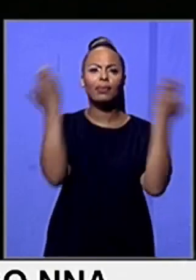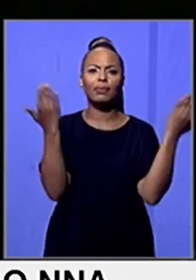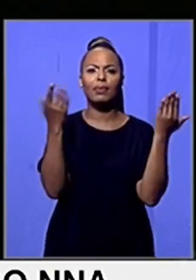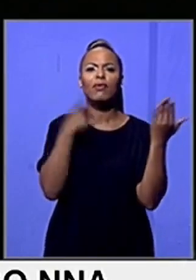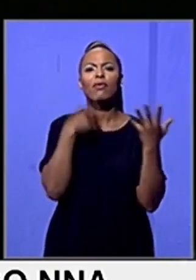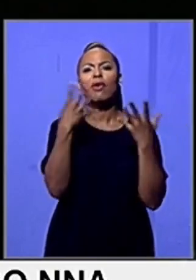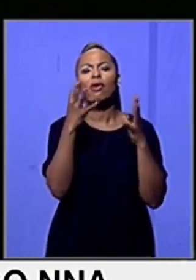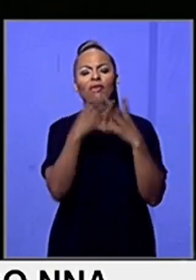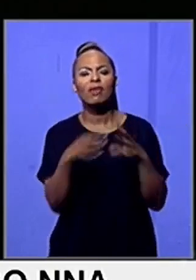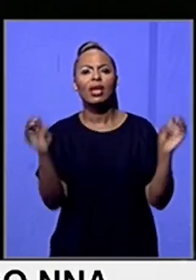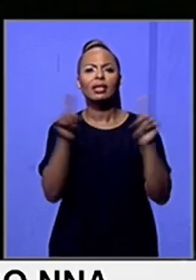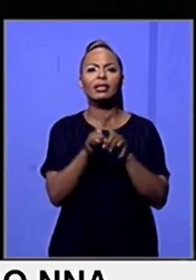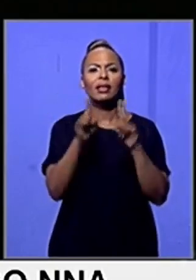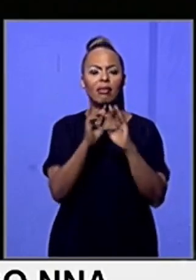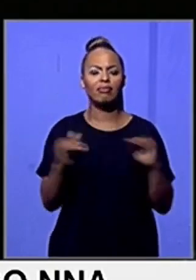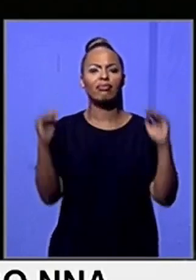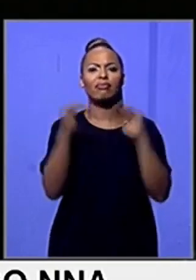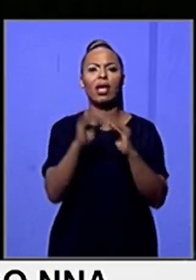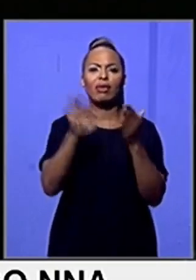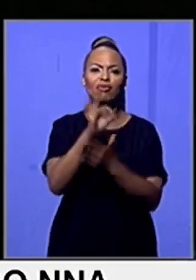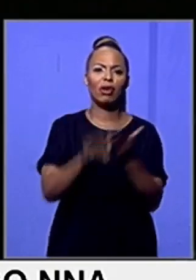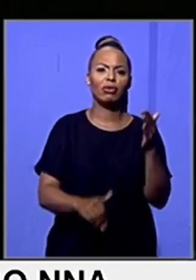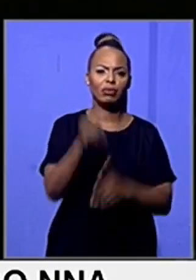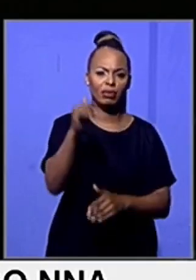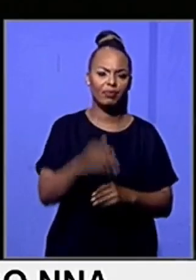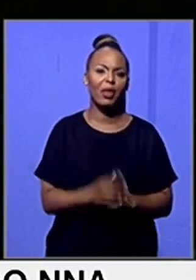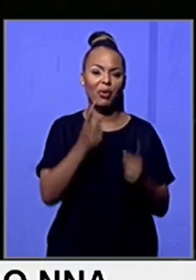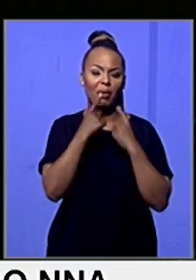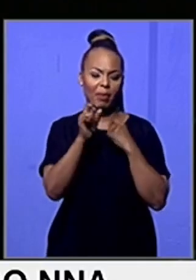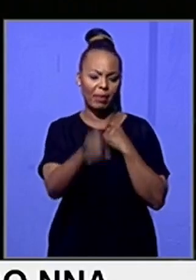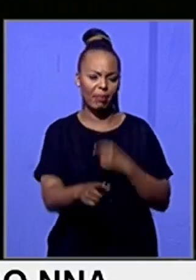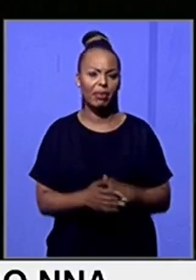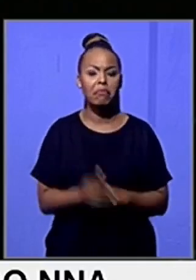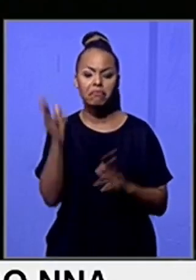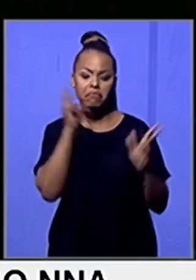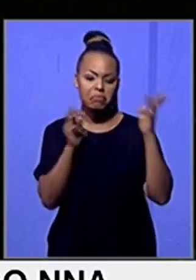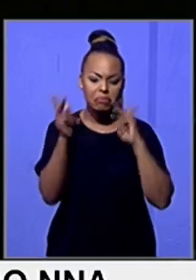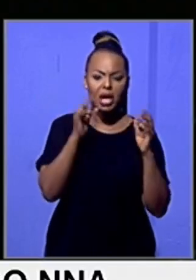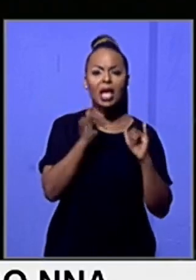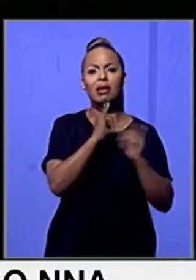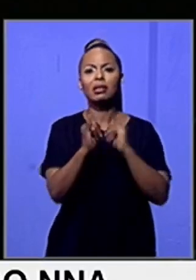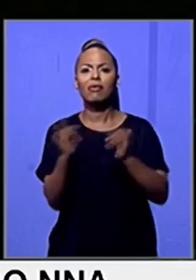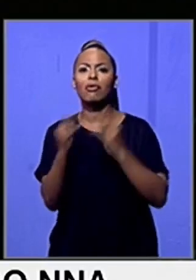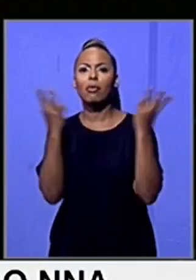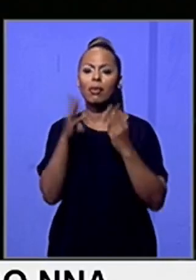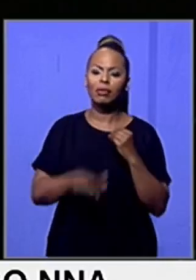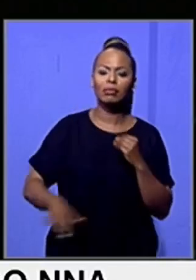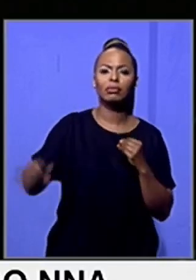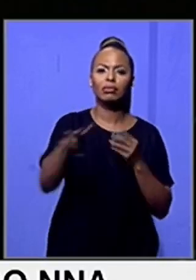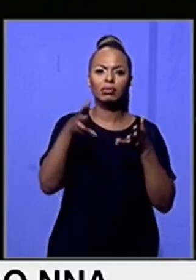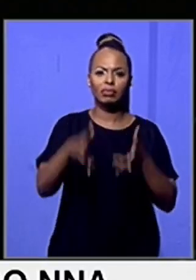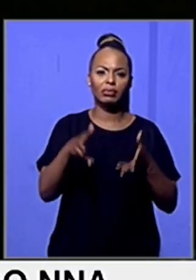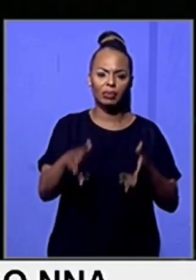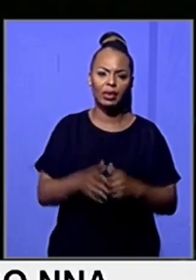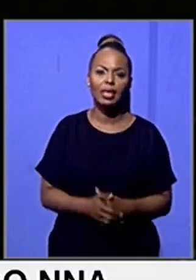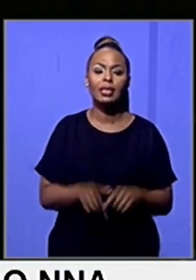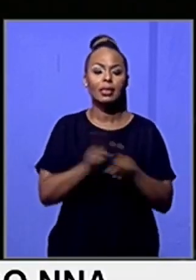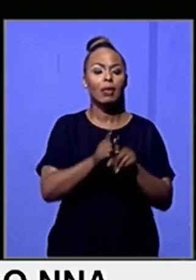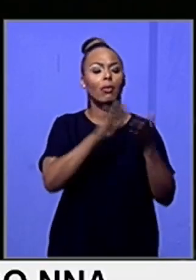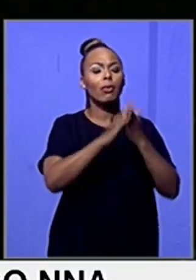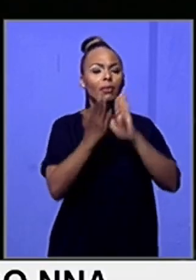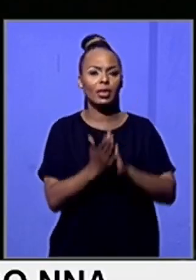o lokollohile o otlolohileng. Ke tseo re ntseng re di fumana ha ntse re buisana le ba bohanyetsi le baahi le